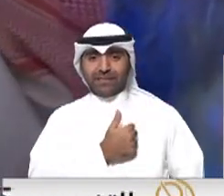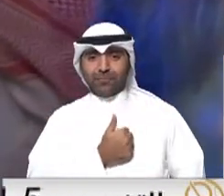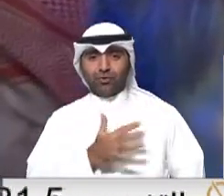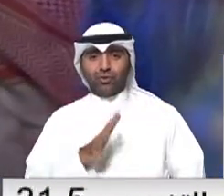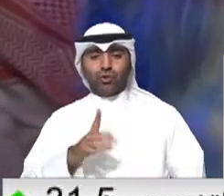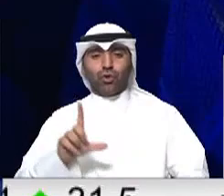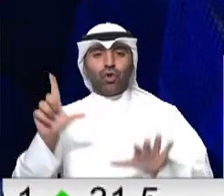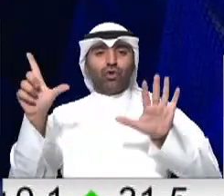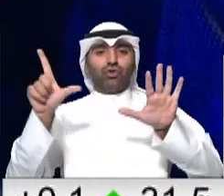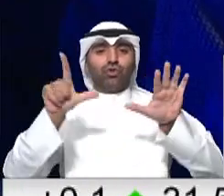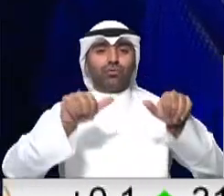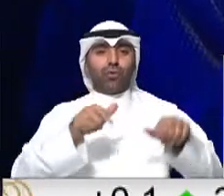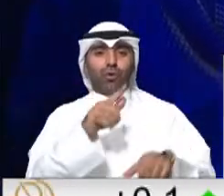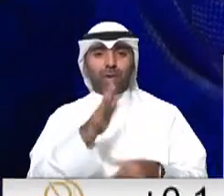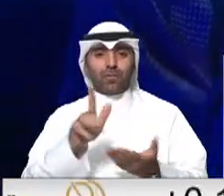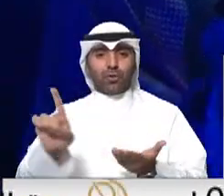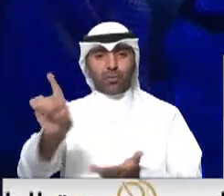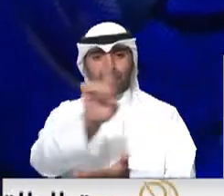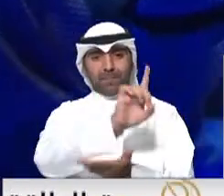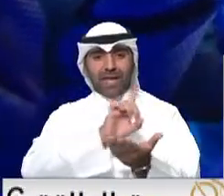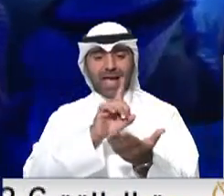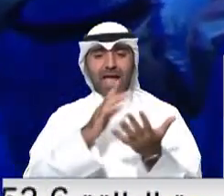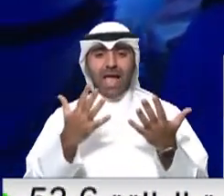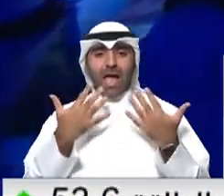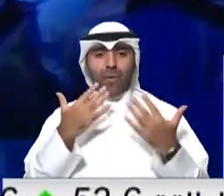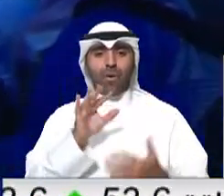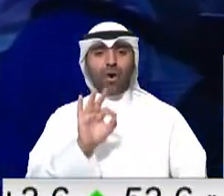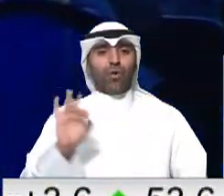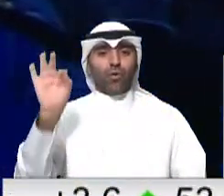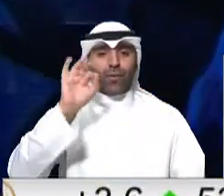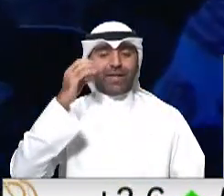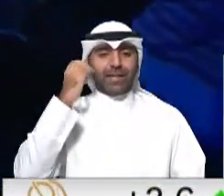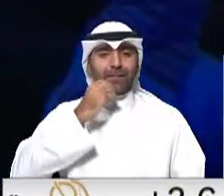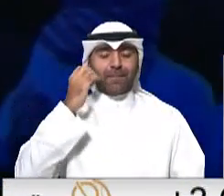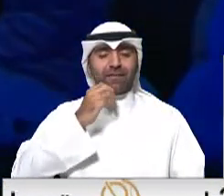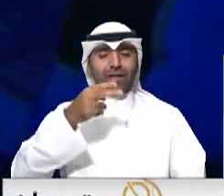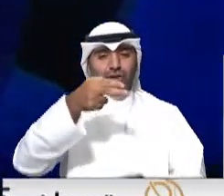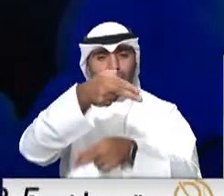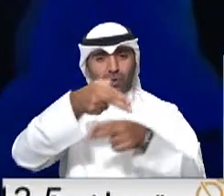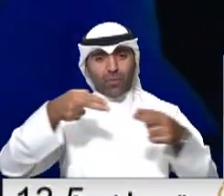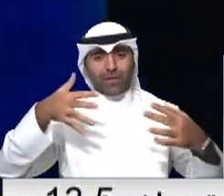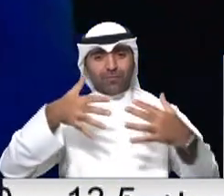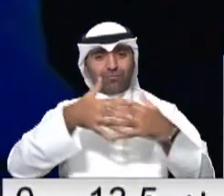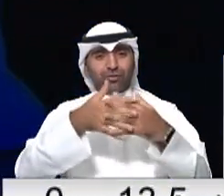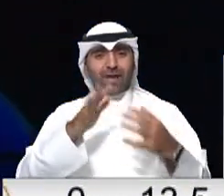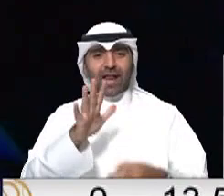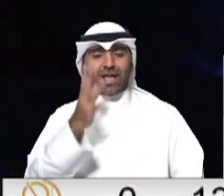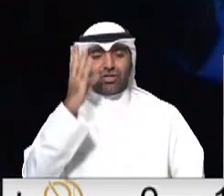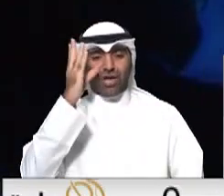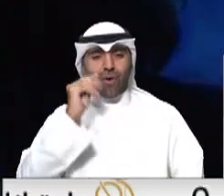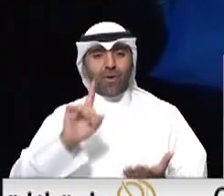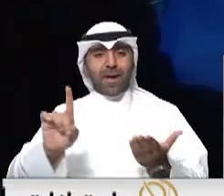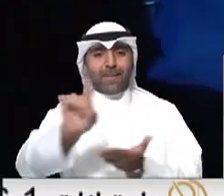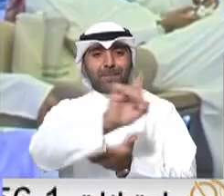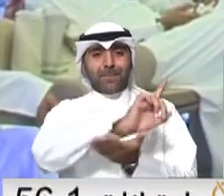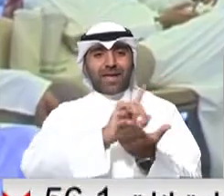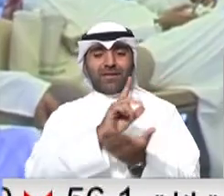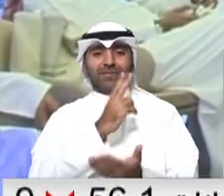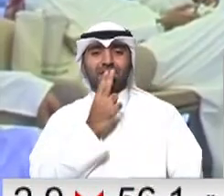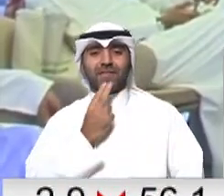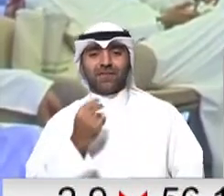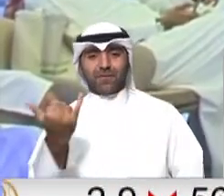المجتمع المدني من منطقة الشرق الأوسط وشمال أفريقيا ومن مختلف مناطق دول العالم. هذه فرصة طيبة